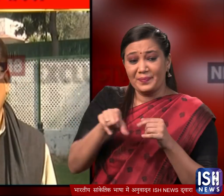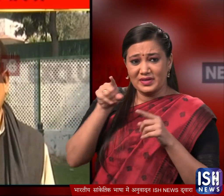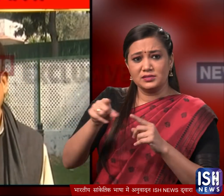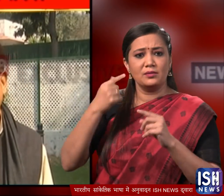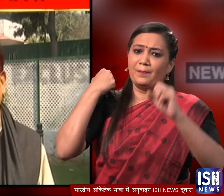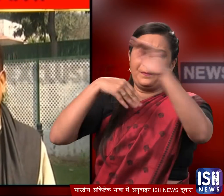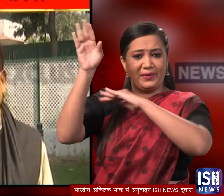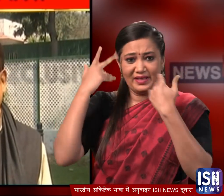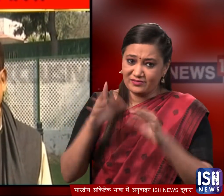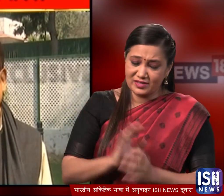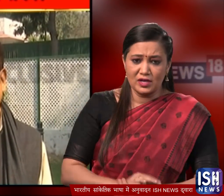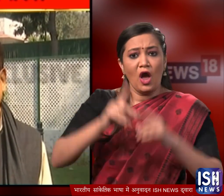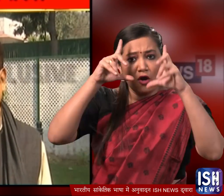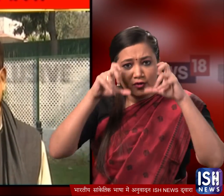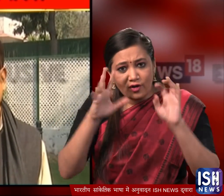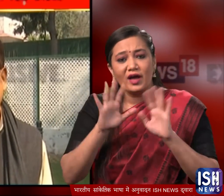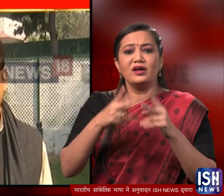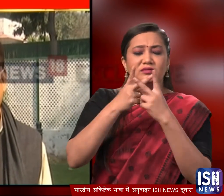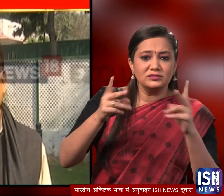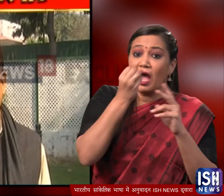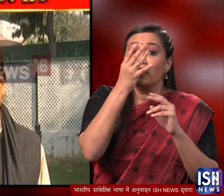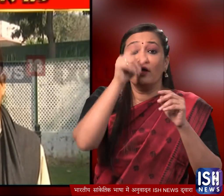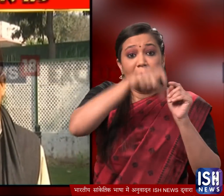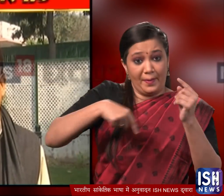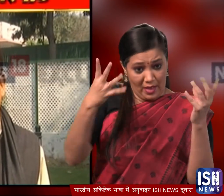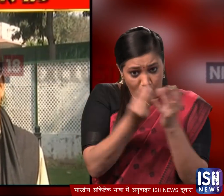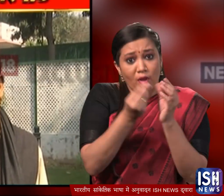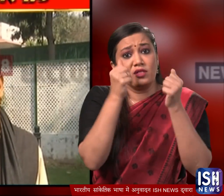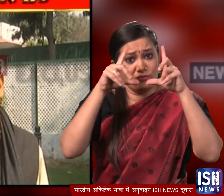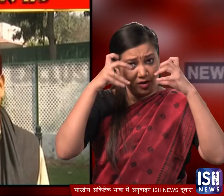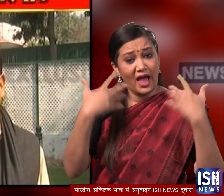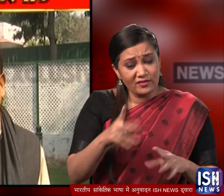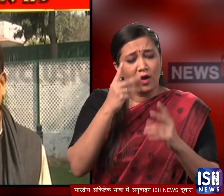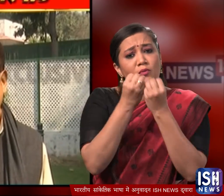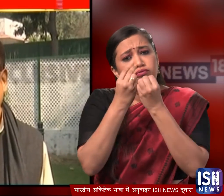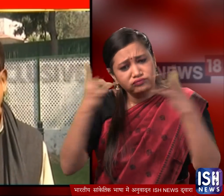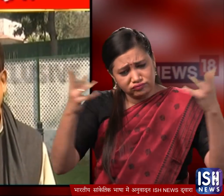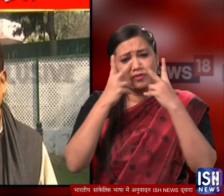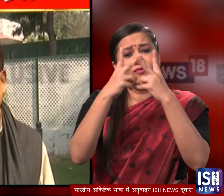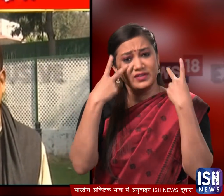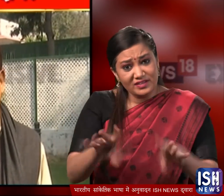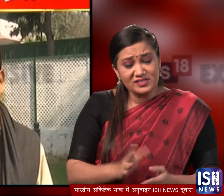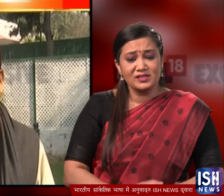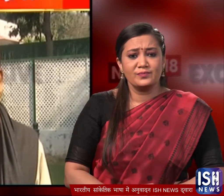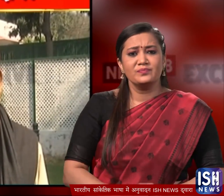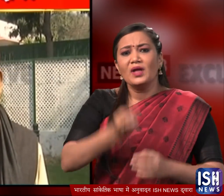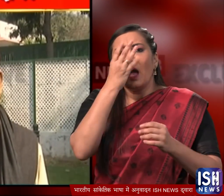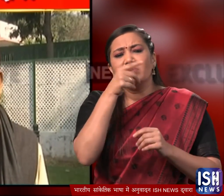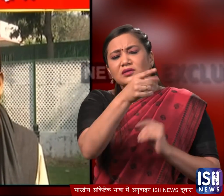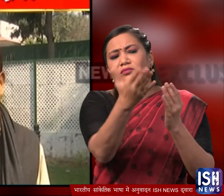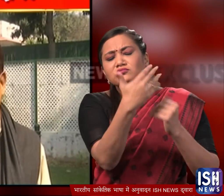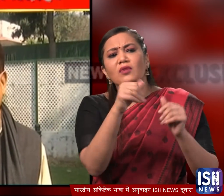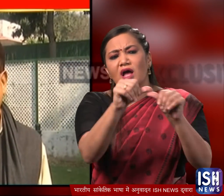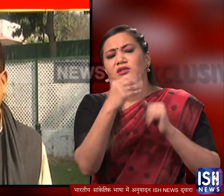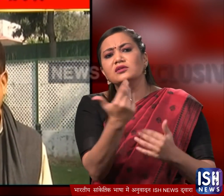का व्यक्ति चला गया, जिसके फोटोग्राफ भारतीय जनता पार्टी के लोगों के साथ में, अनेक लोगों के साथ में है।